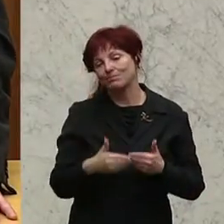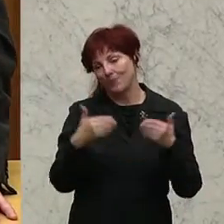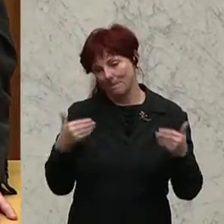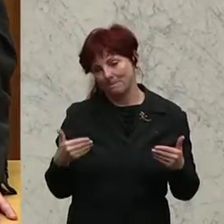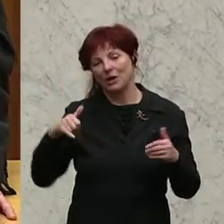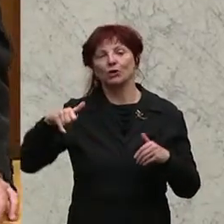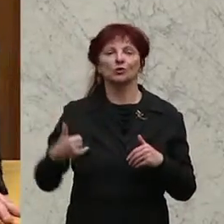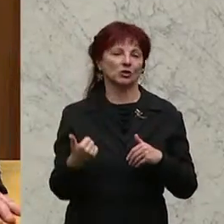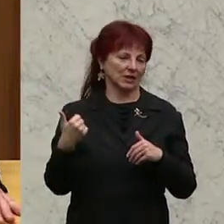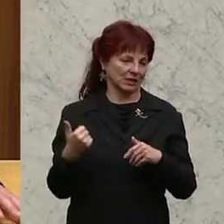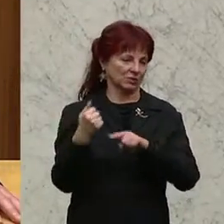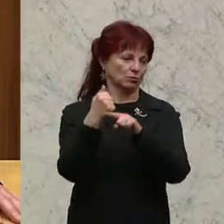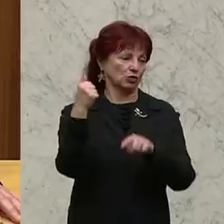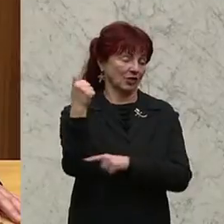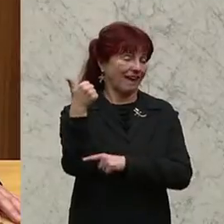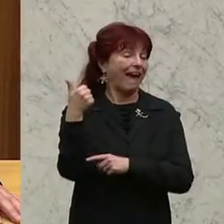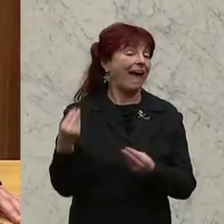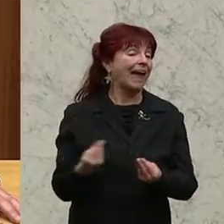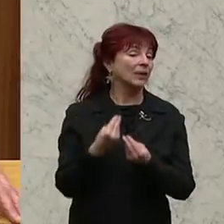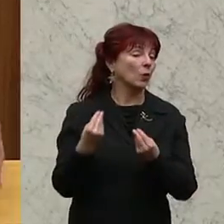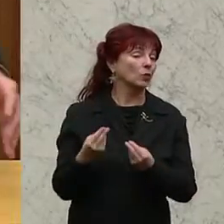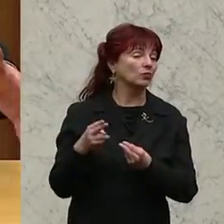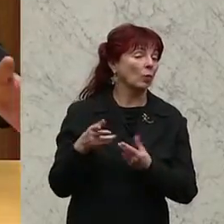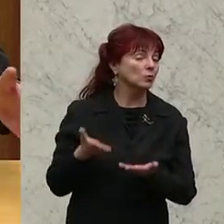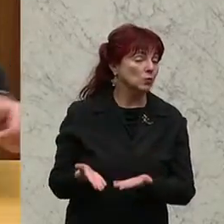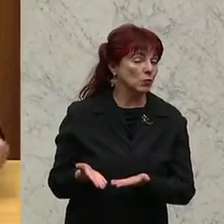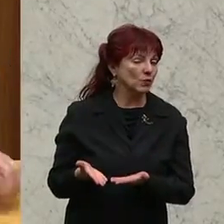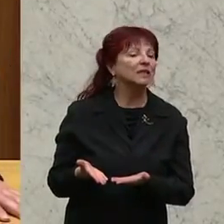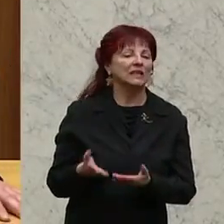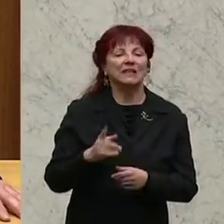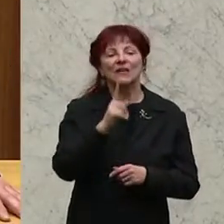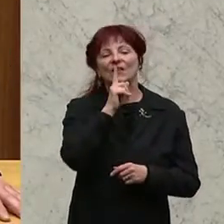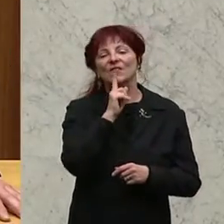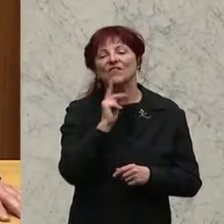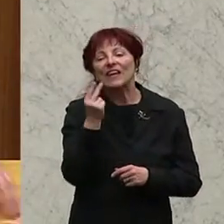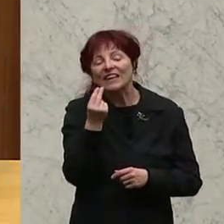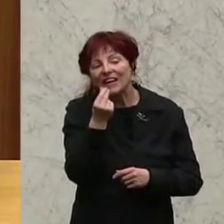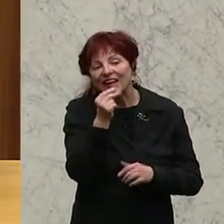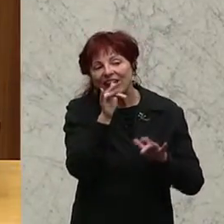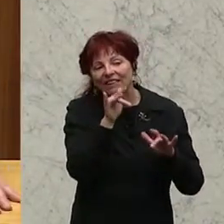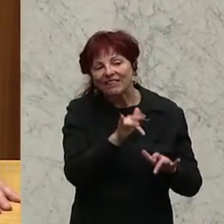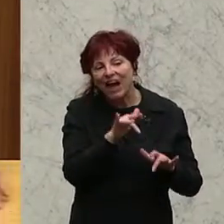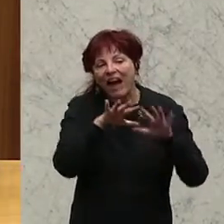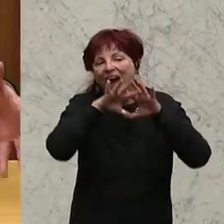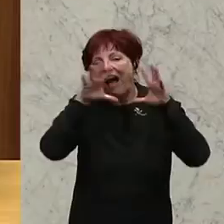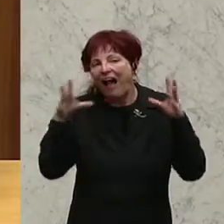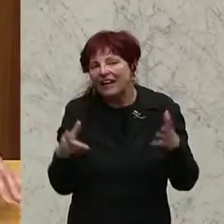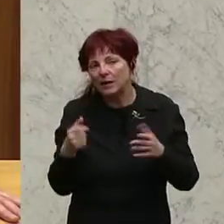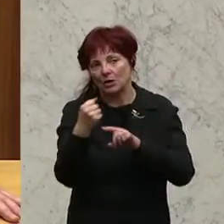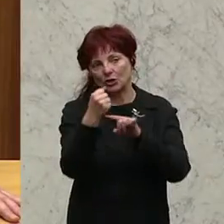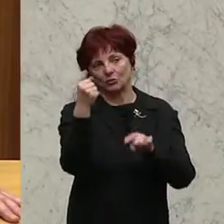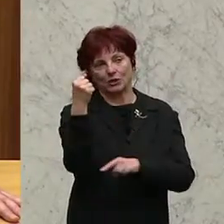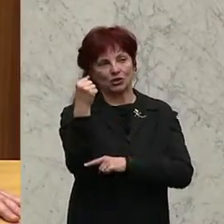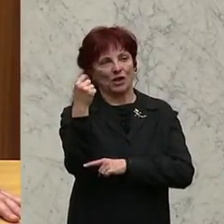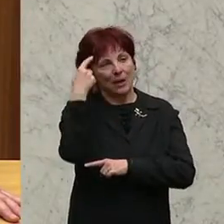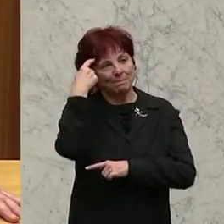Ursache hat. Und diese Ursache liegt auf der anderen Seite darin, dass sehr, sehr wenig Mittel aus dem allgemeinen Budget, also aus